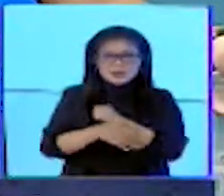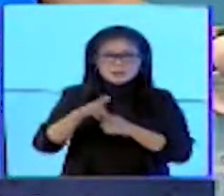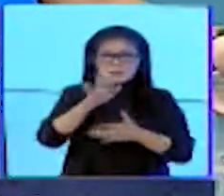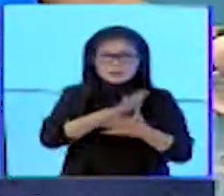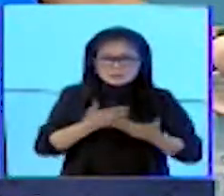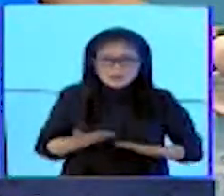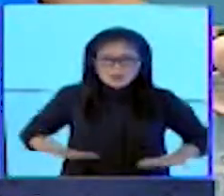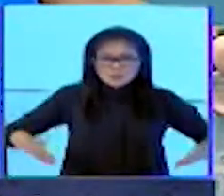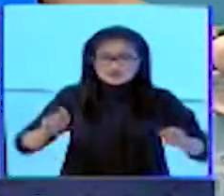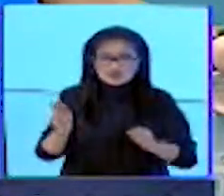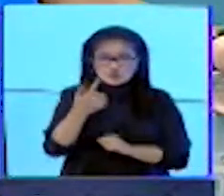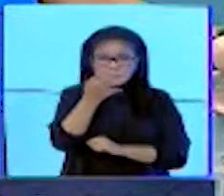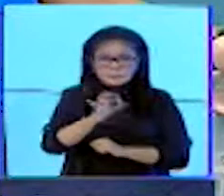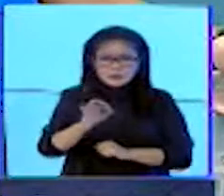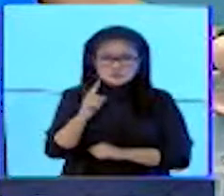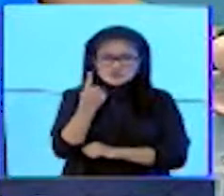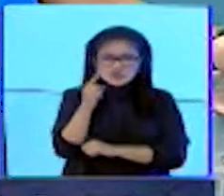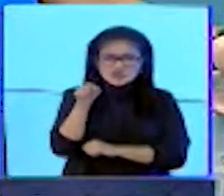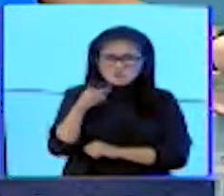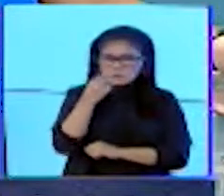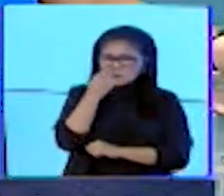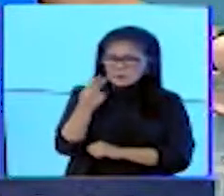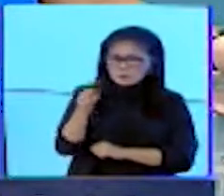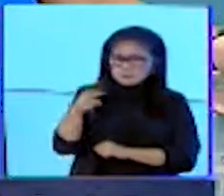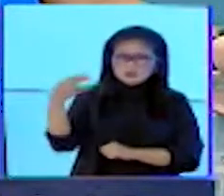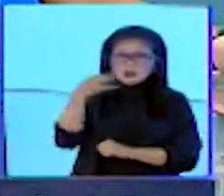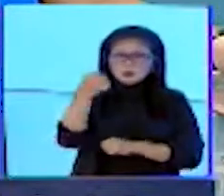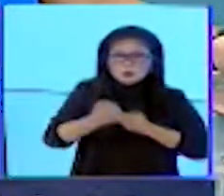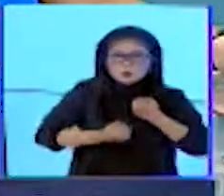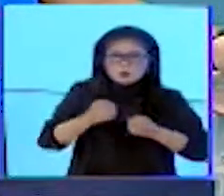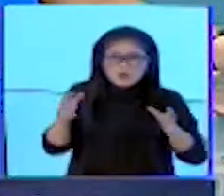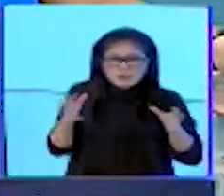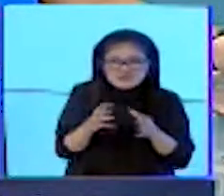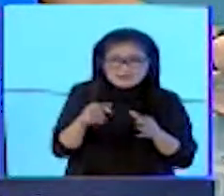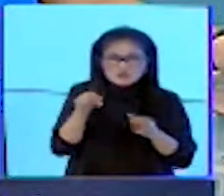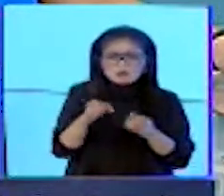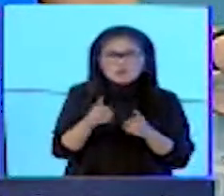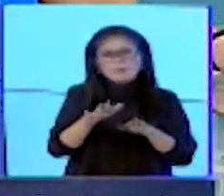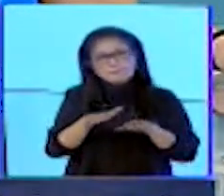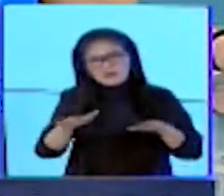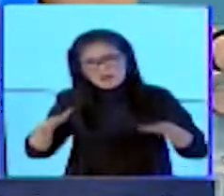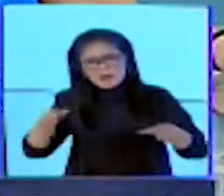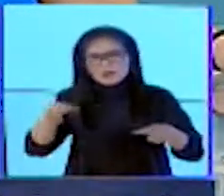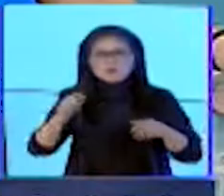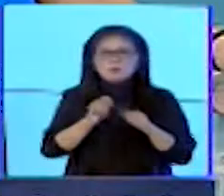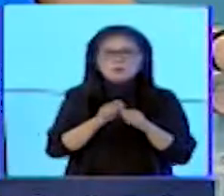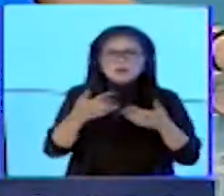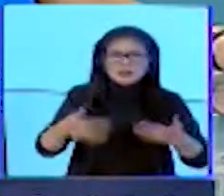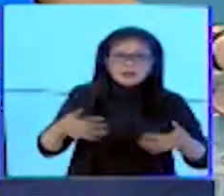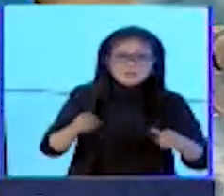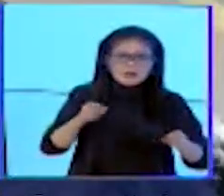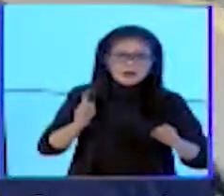satu yang akan mendapat perhatian adalah sektor usaha mikro kecil dan menengah yang melemah akibat serangan COVID-19.